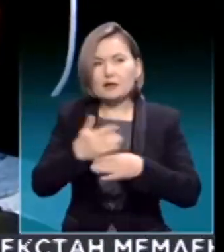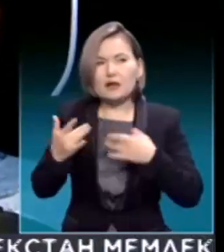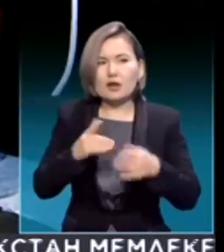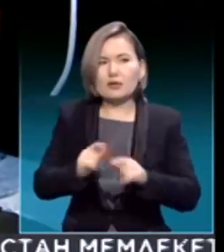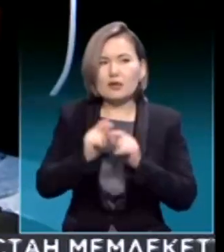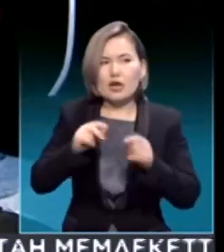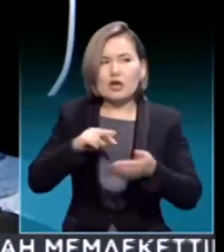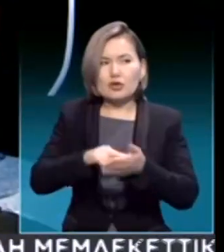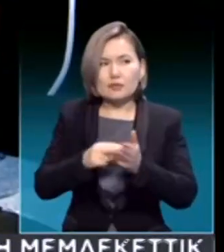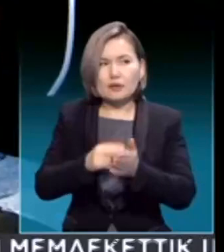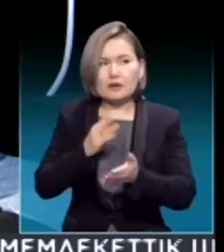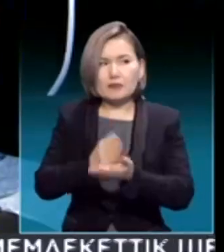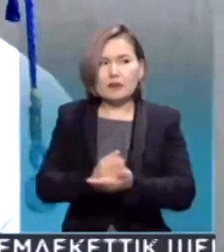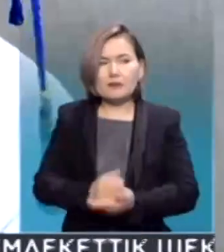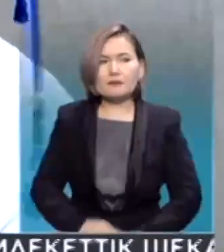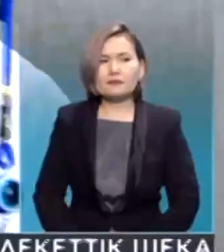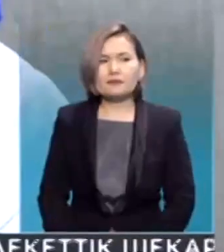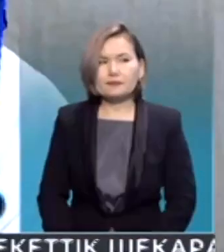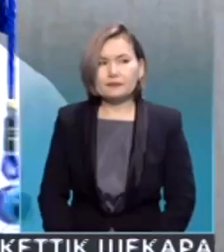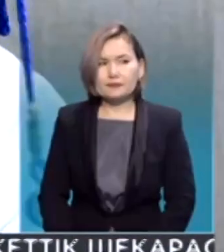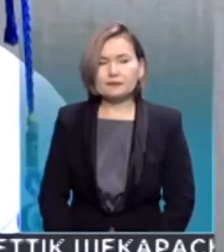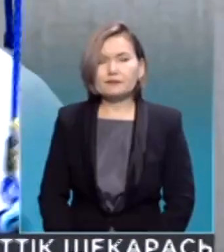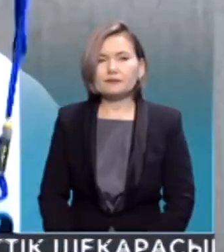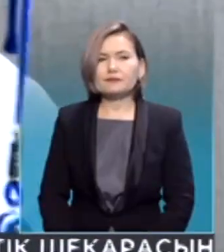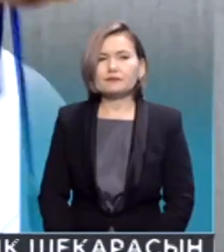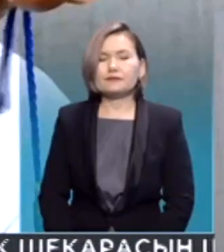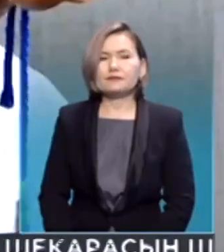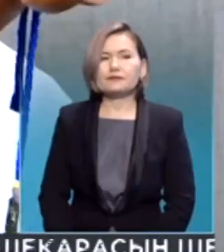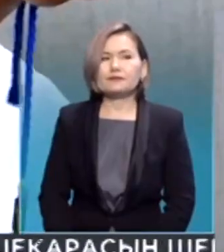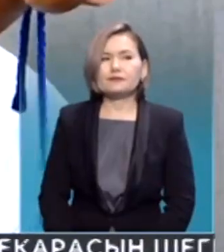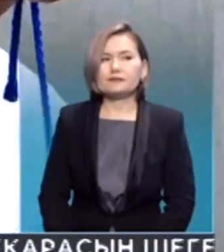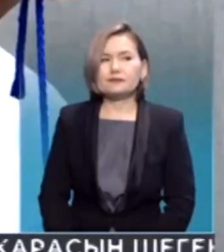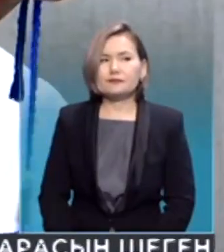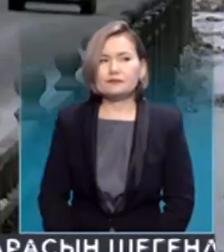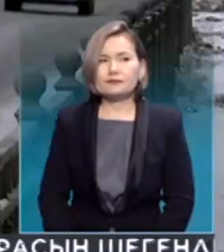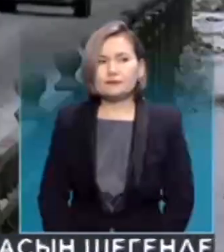да жоспарлап отыр. Омбы облысынан Индира Бегайдар, Қазақстан ұлттық телеарнасы.